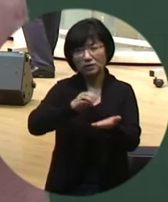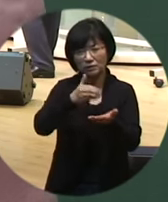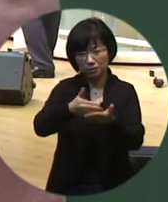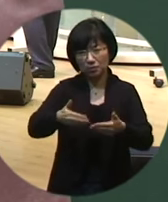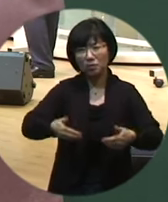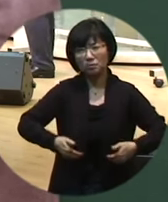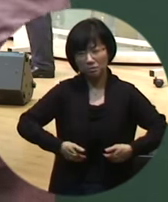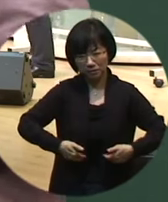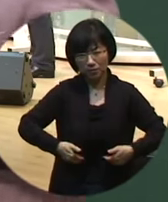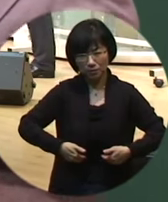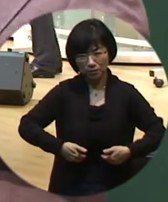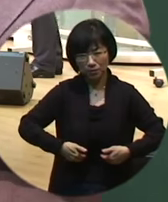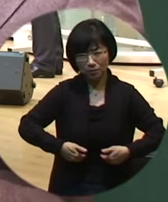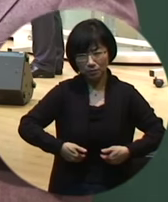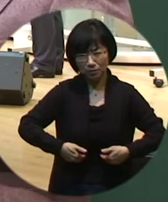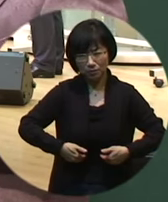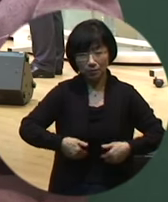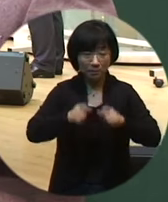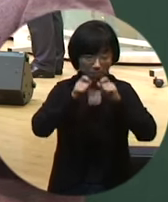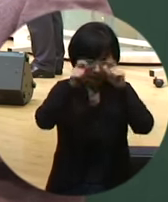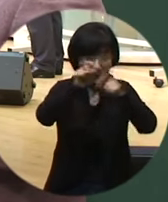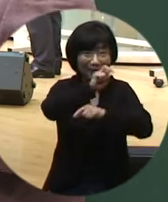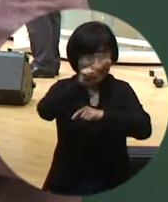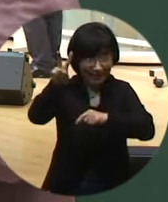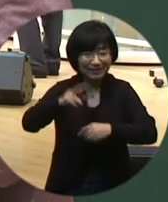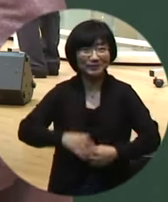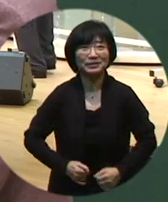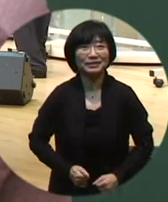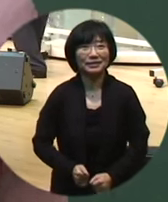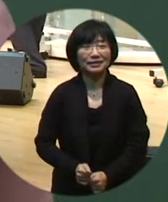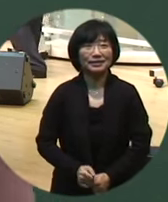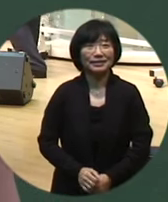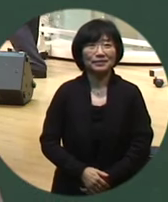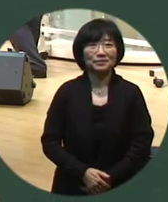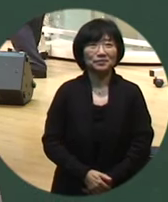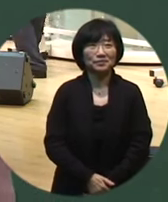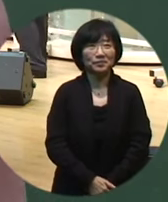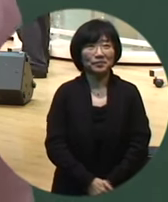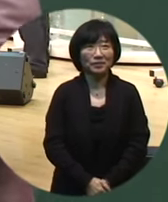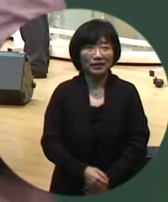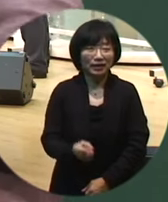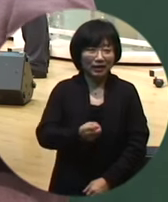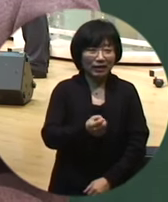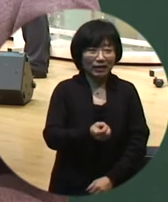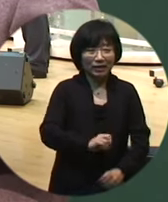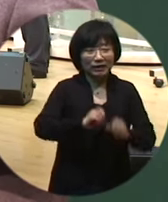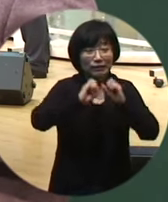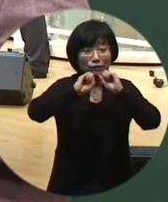기도 제목이 보인다니까요. You need to be able to see the prayer topics that will be fulfilled. 이게 전도의 흐름이요. This